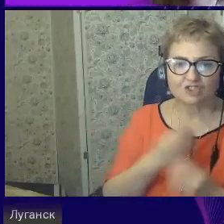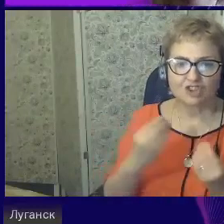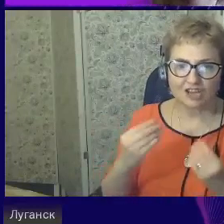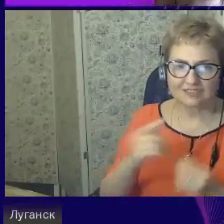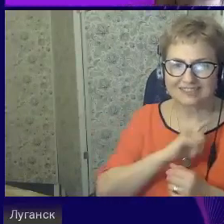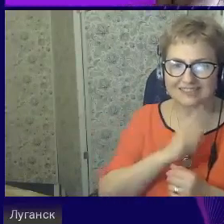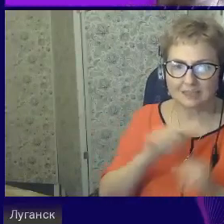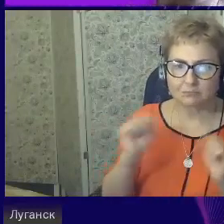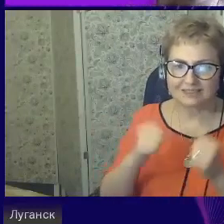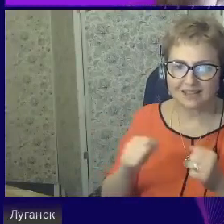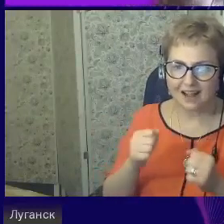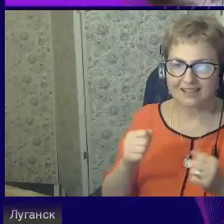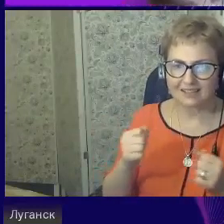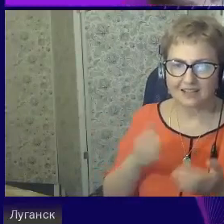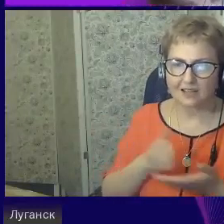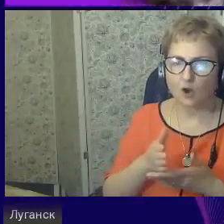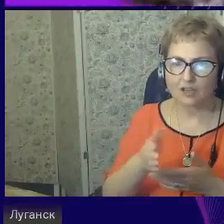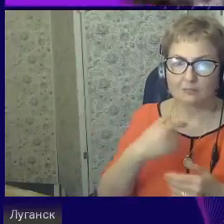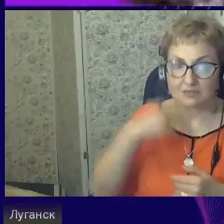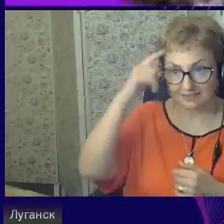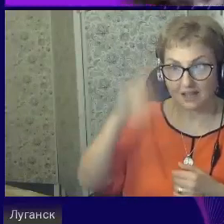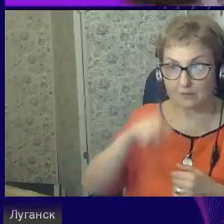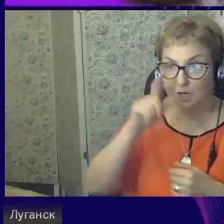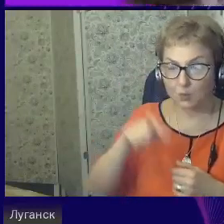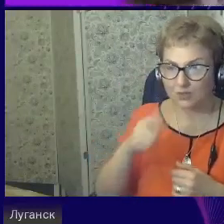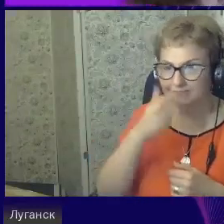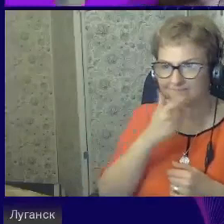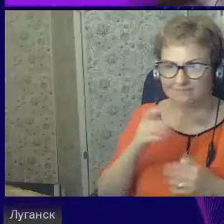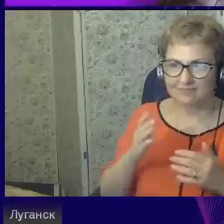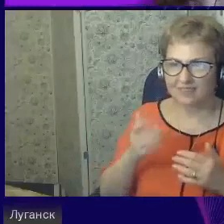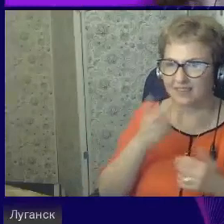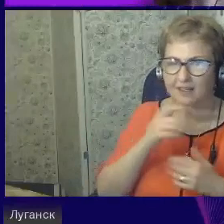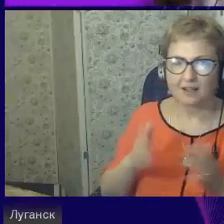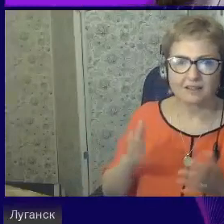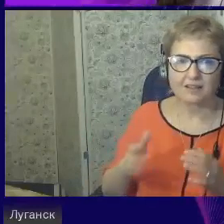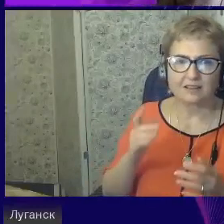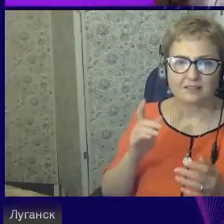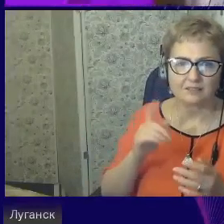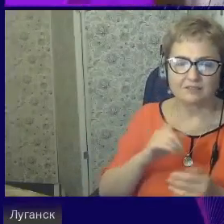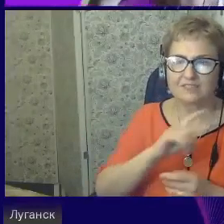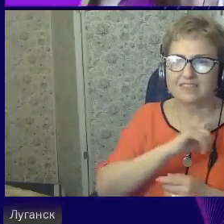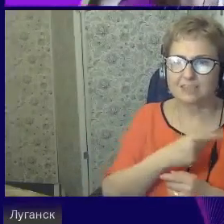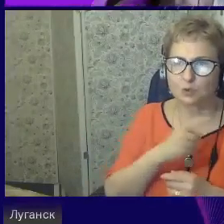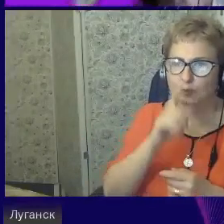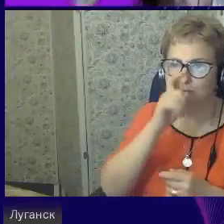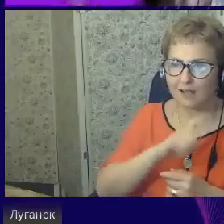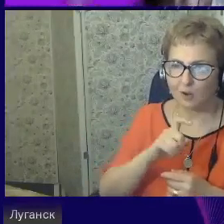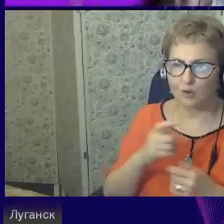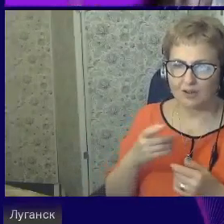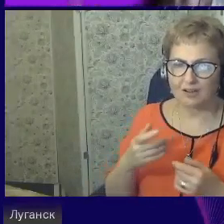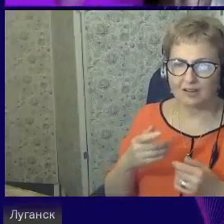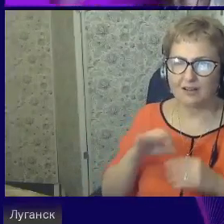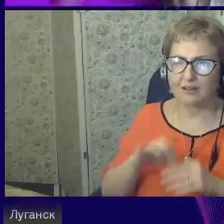координации. Вот, а мы знаем, что люди с аутизмом достаточно неуклюжие и готовы встретиться там с каждым косяком в силу плохого владения собственным телом.